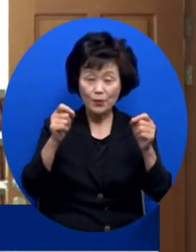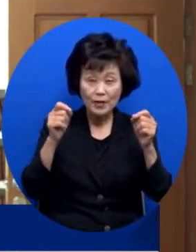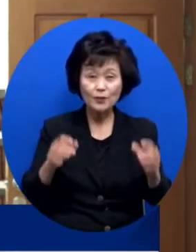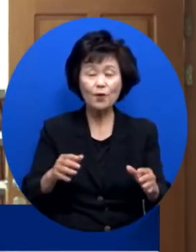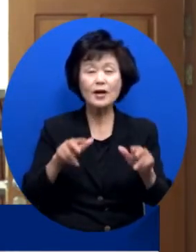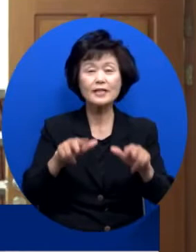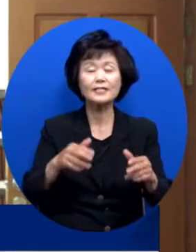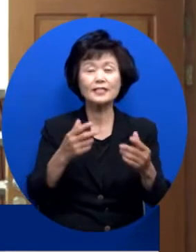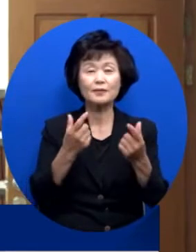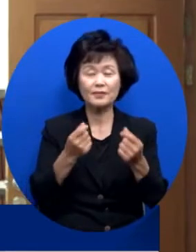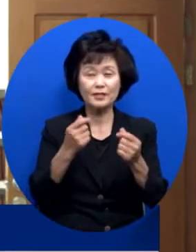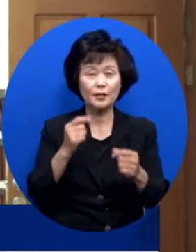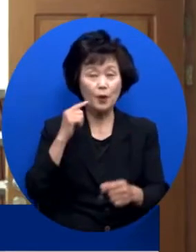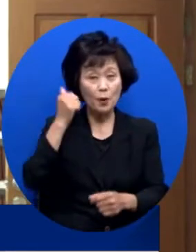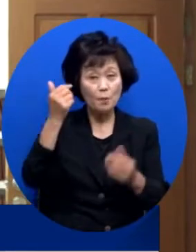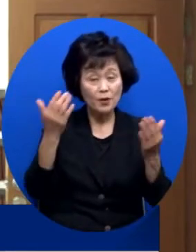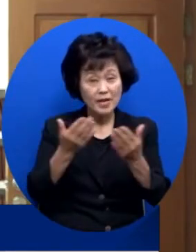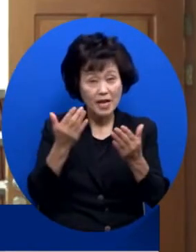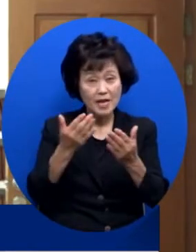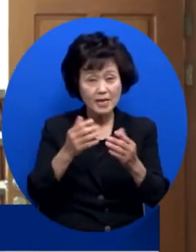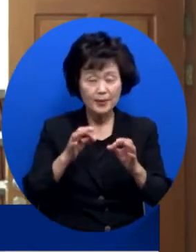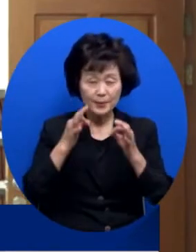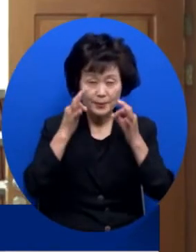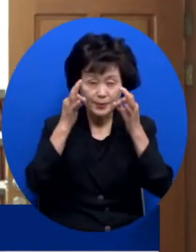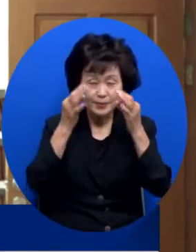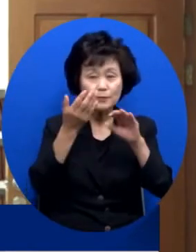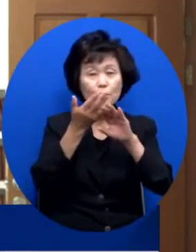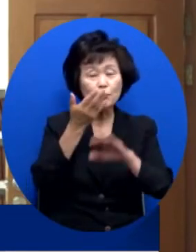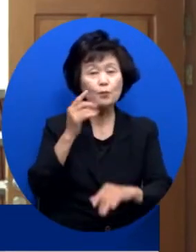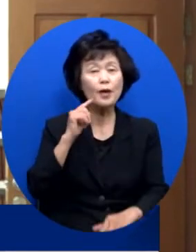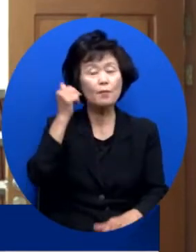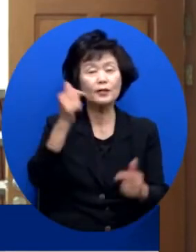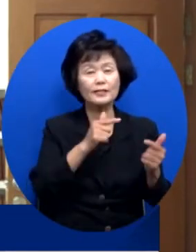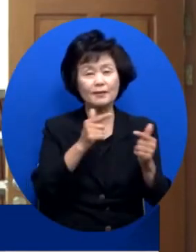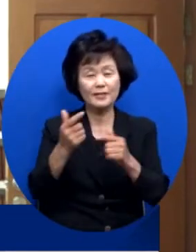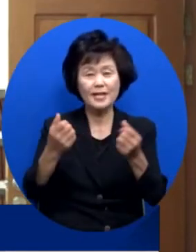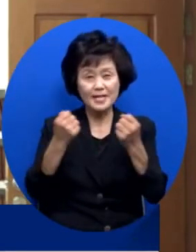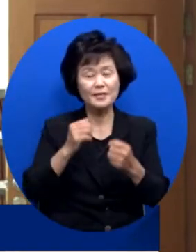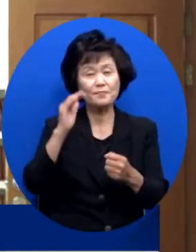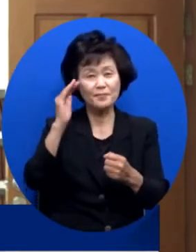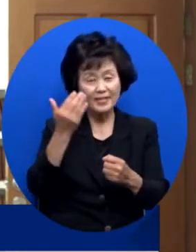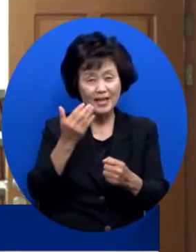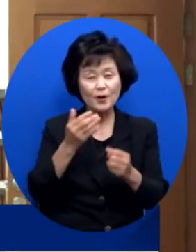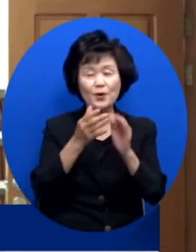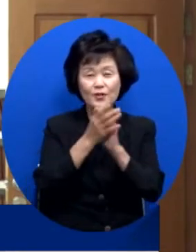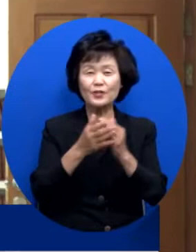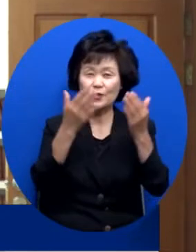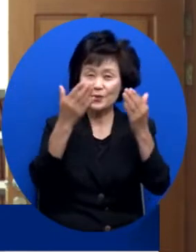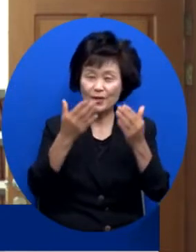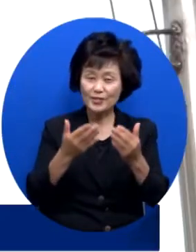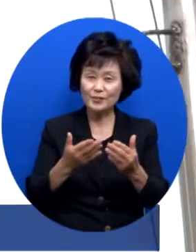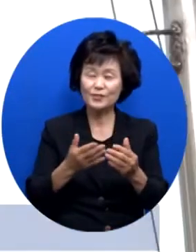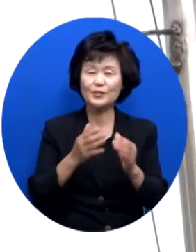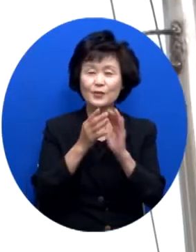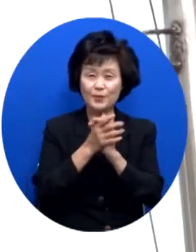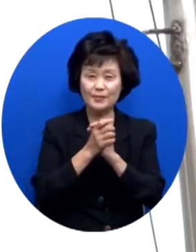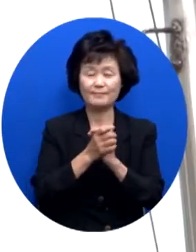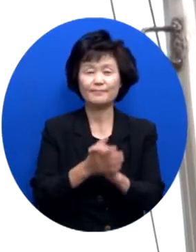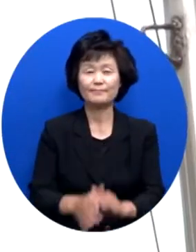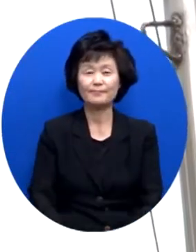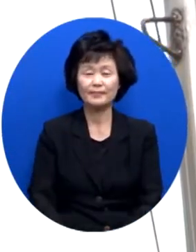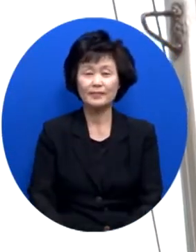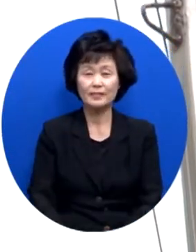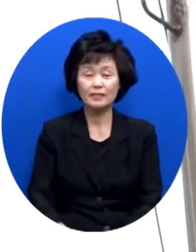우리 목회에 최선을 다하고 있는 후배들에게 좀 힘이 되어 주시고 기도해 주시기를 응원하며 또 기도하겠습니다.